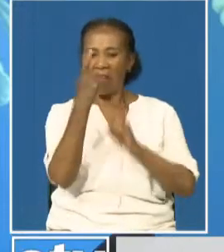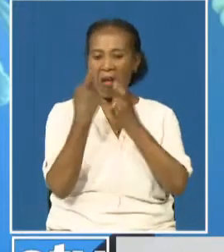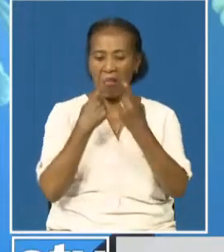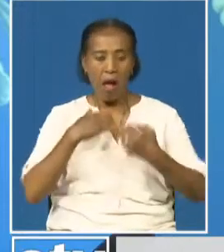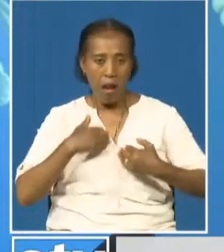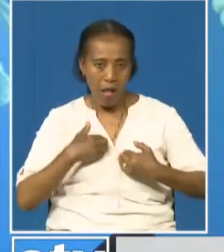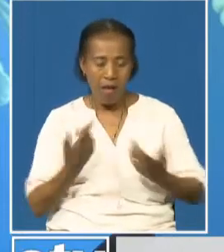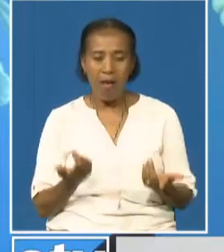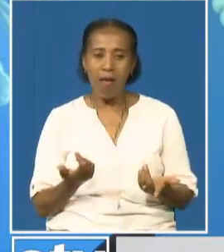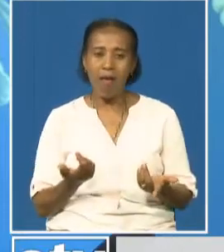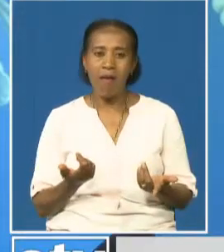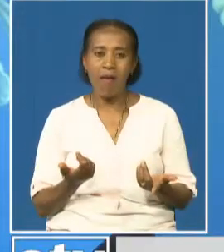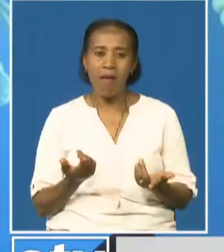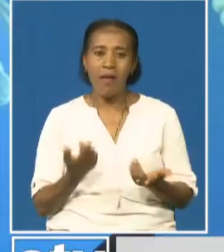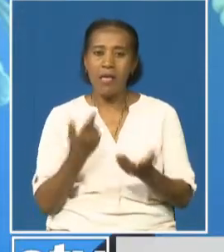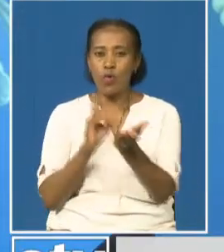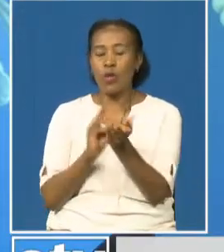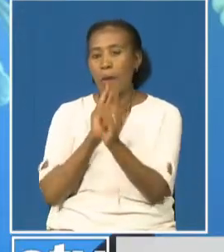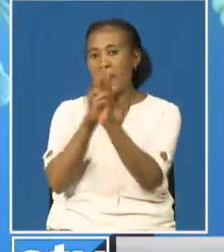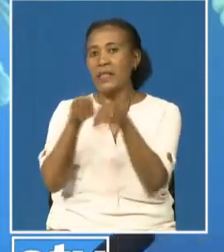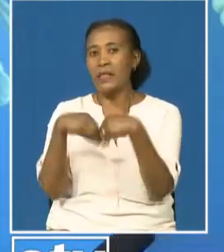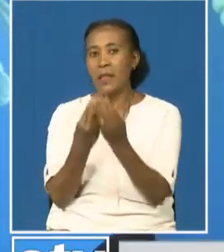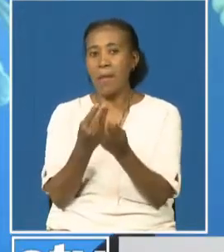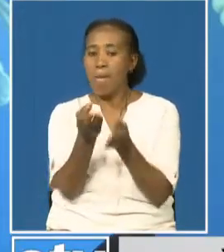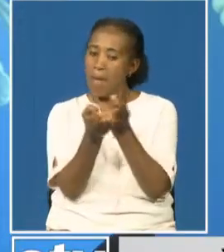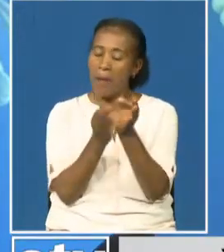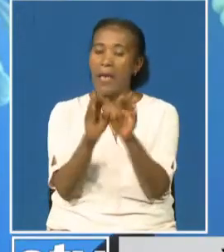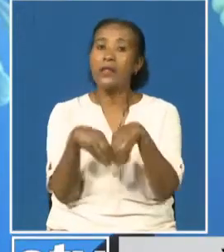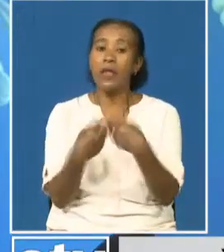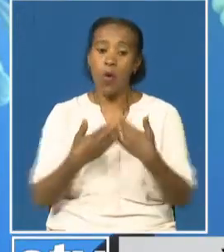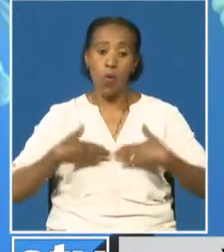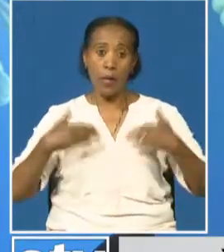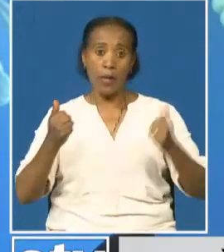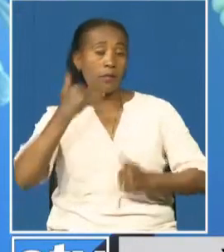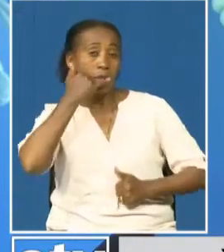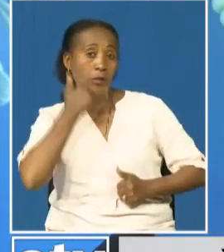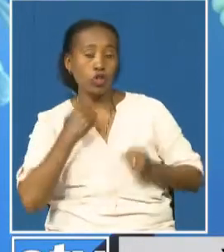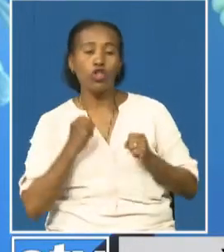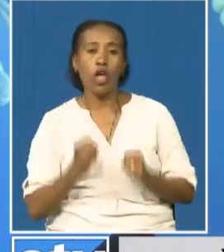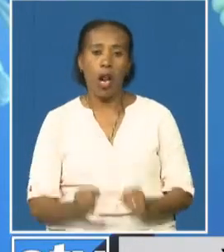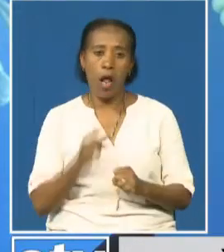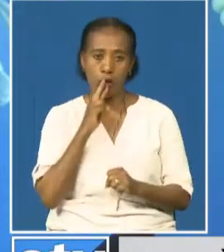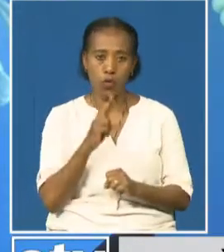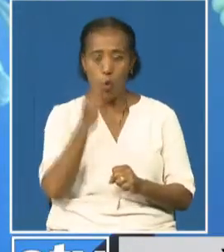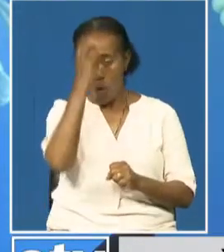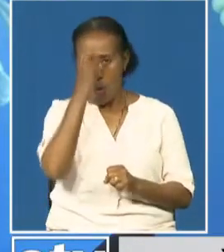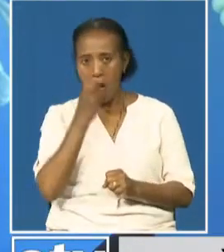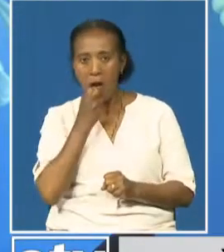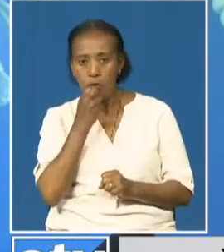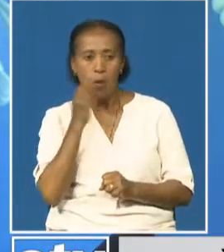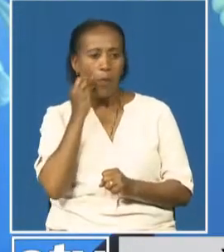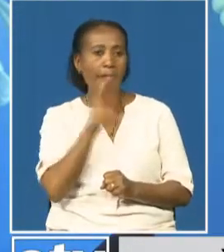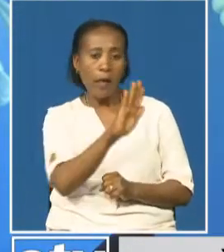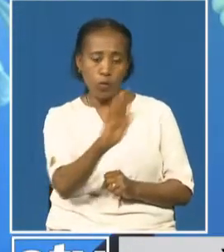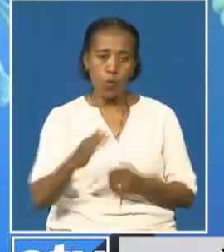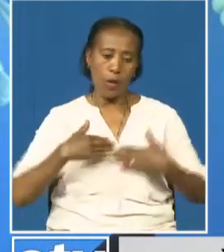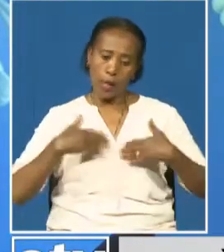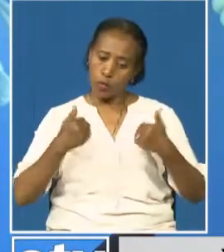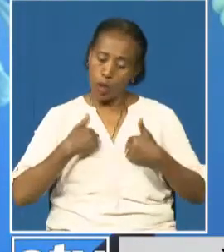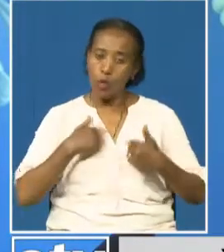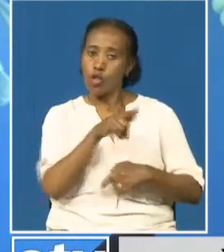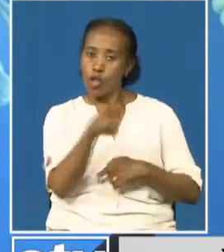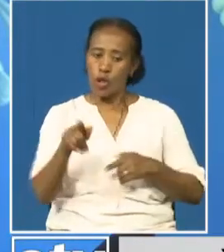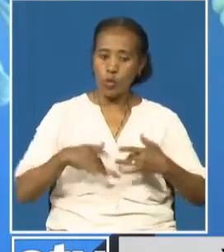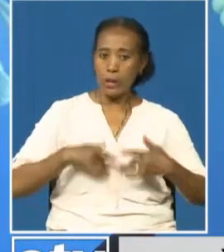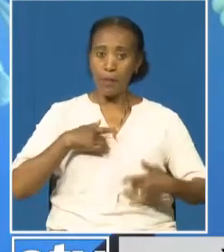ካለ ዶክተር ይመልሱላችኋል፣ መልሶች ማብራሪያዎች ይሰጣሉ። ወጣቶች ልትደውሉልን ትችላላችሁ። ወላጆችም በየቤታችሁ ወጣቶች አሉና